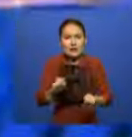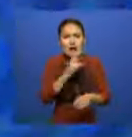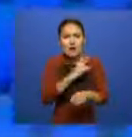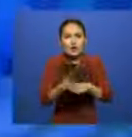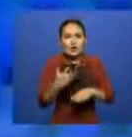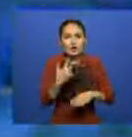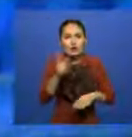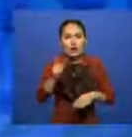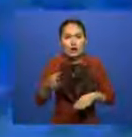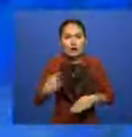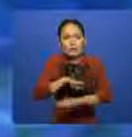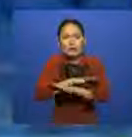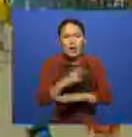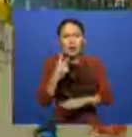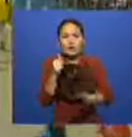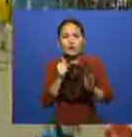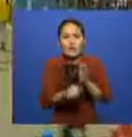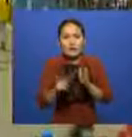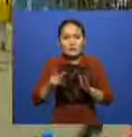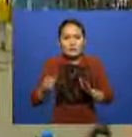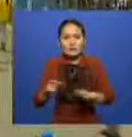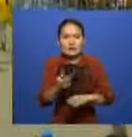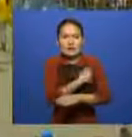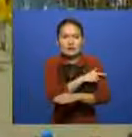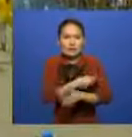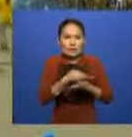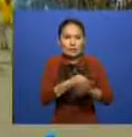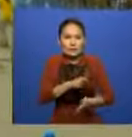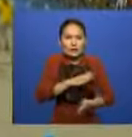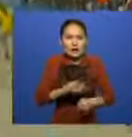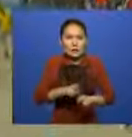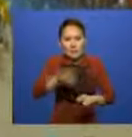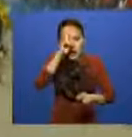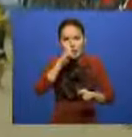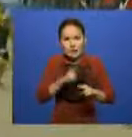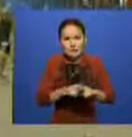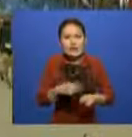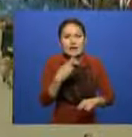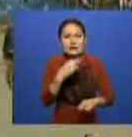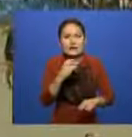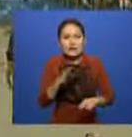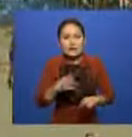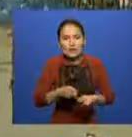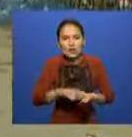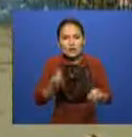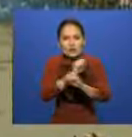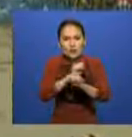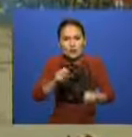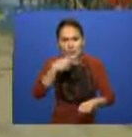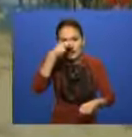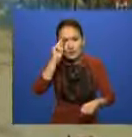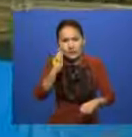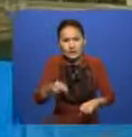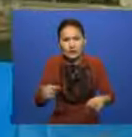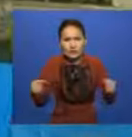әрекеттен 3 адам қаза тауып, 260-ы жарақат алды. Ақш билігі ағайынды Тамерлан және Джохар Царнаевтар осы жарылыстарды ұйымдастырып,